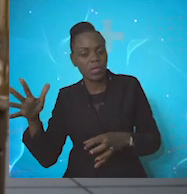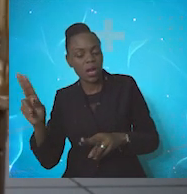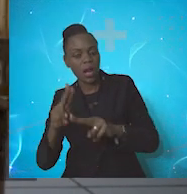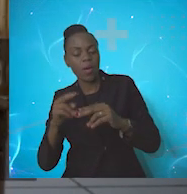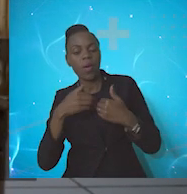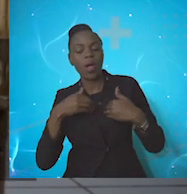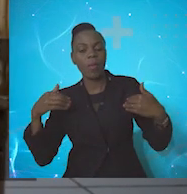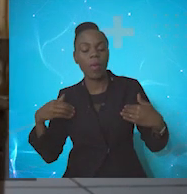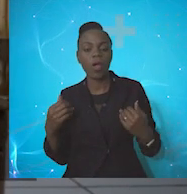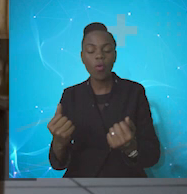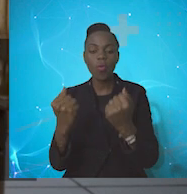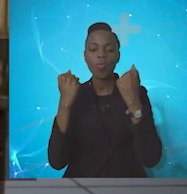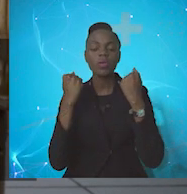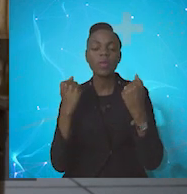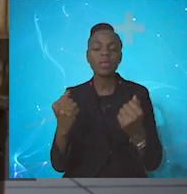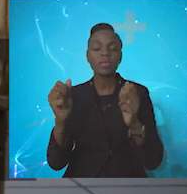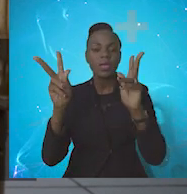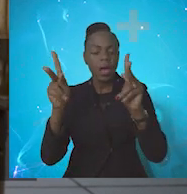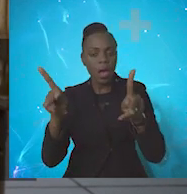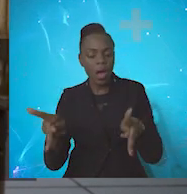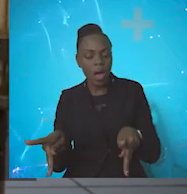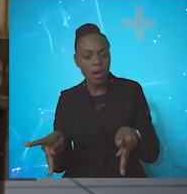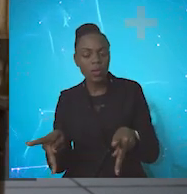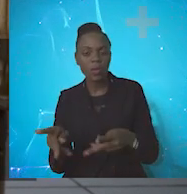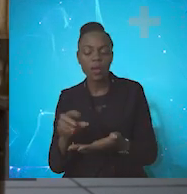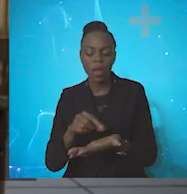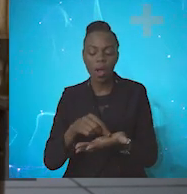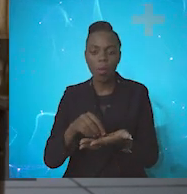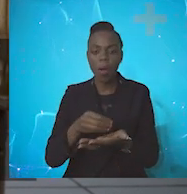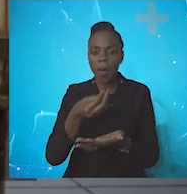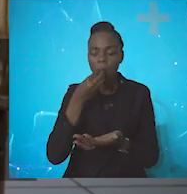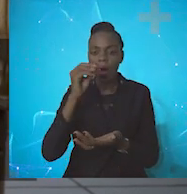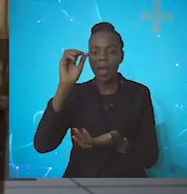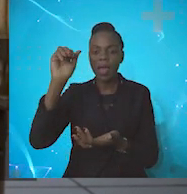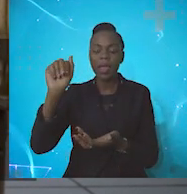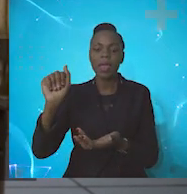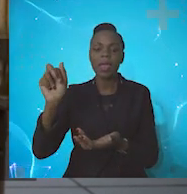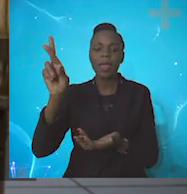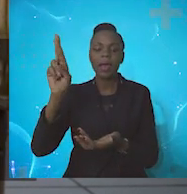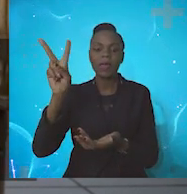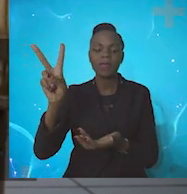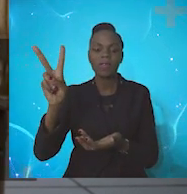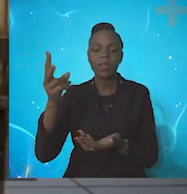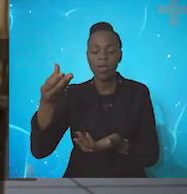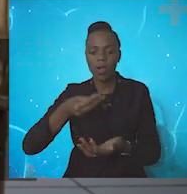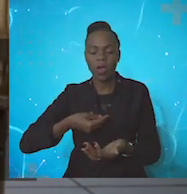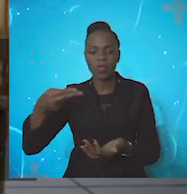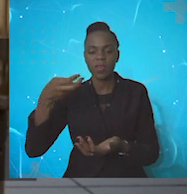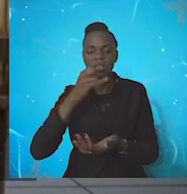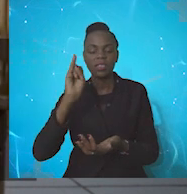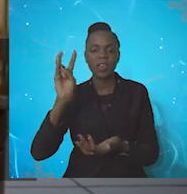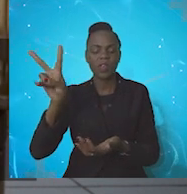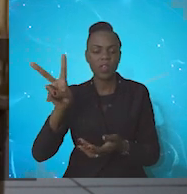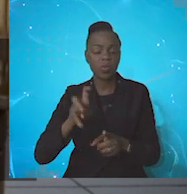mwayi wolimbikisa anthu amene ali akumwa mankhwala ama ARV amene ali ndi HIV kuti azimwa ndi nthumwa ndondomeko